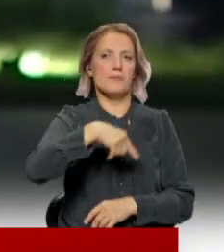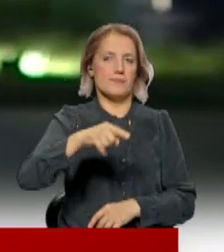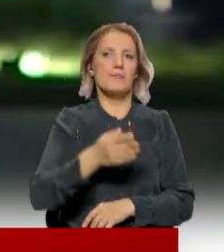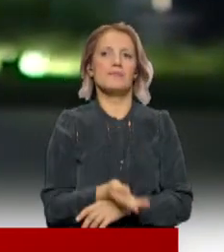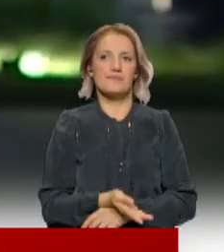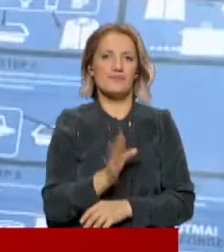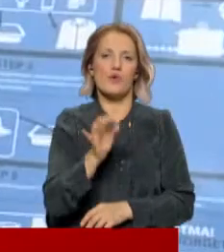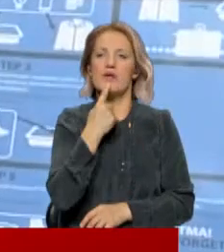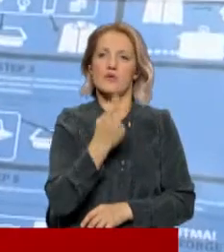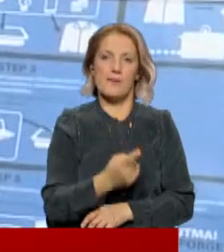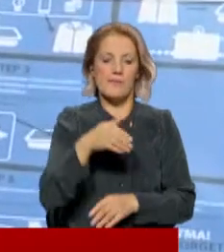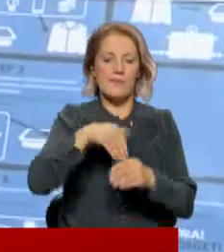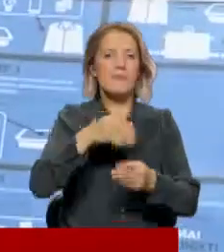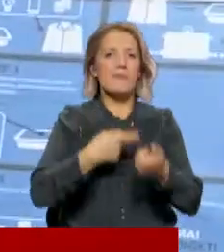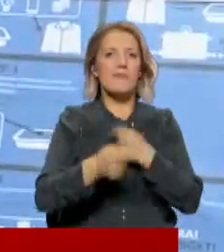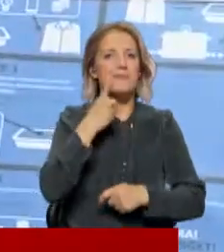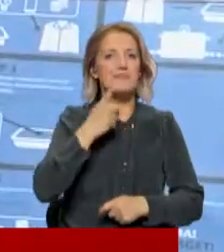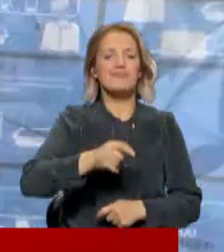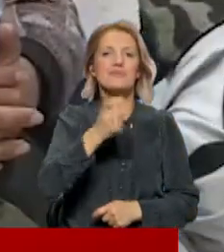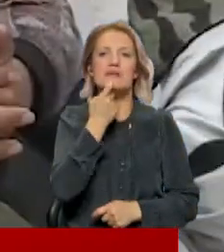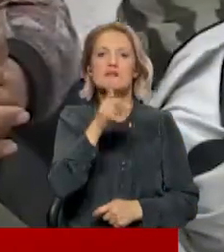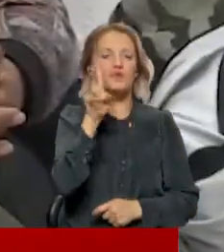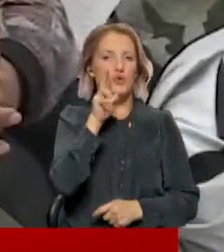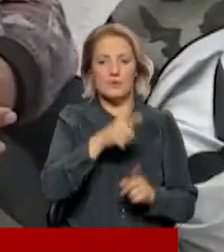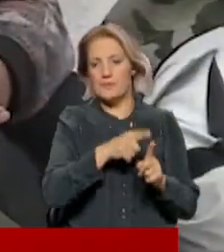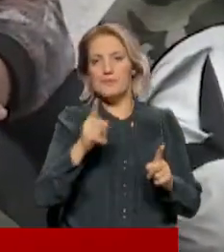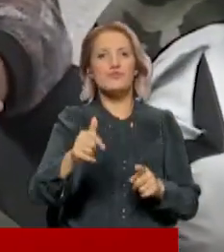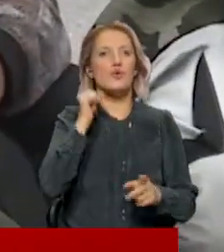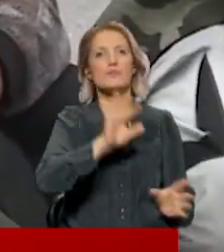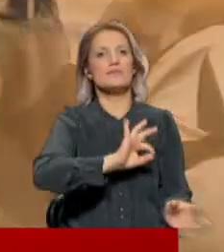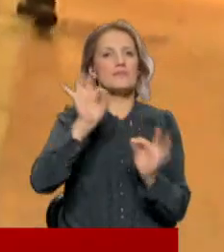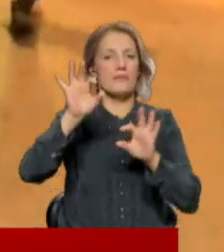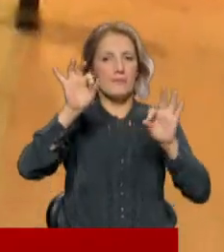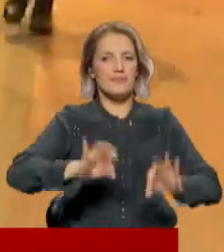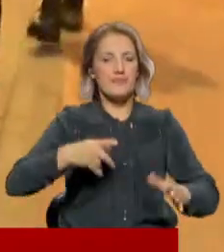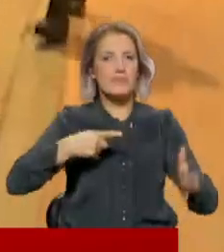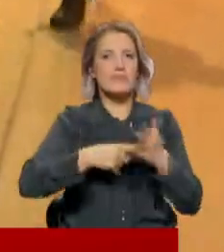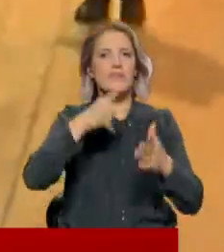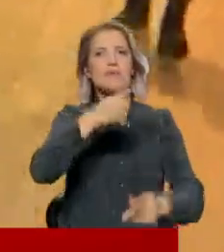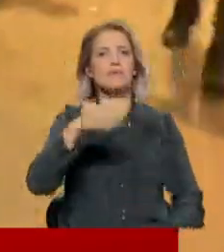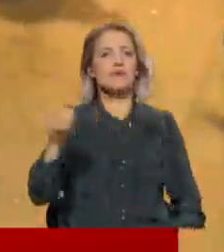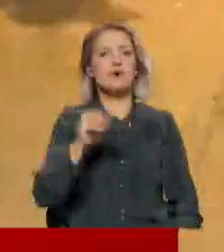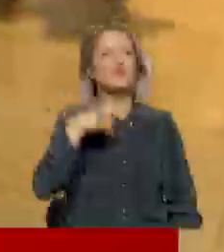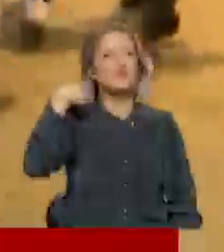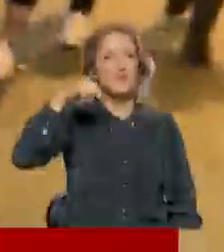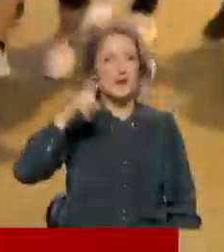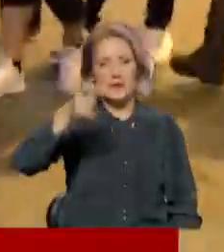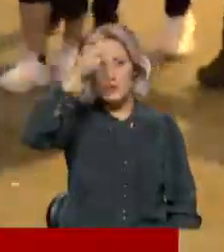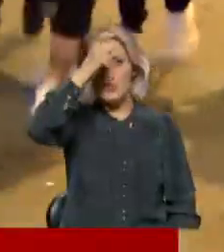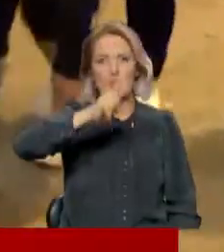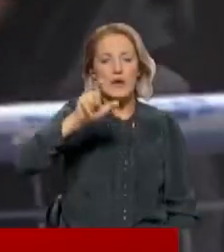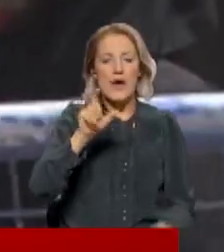memleketimize dönmek istiyoruz diyorlar. İçişleri Bakanı Soylu yıl sonu itibariyle dönüşler başlayacak. Hedef ilk etapta 1 milyon Suriyelinin